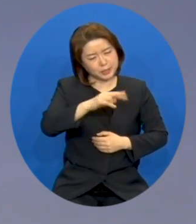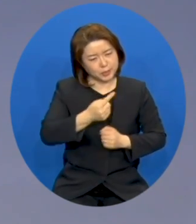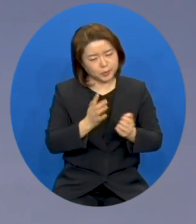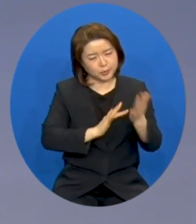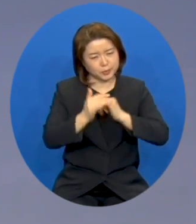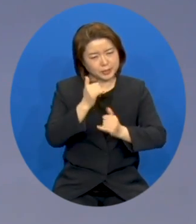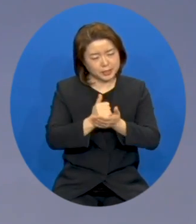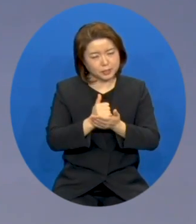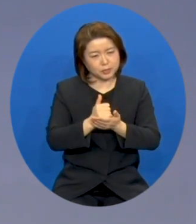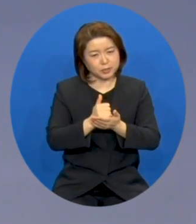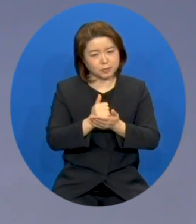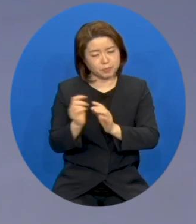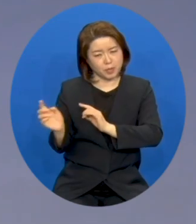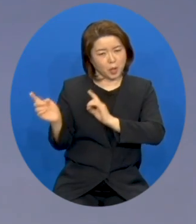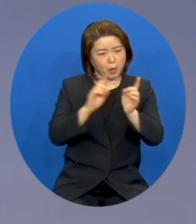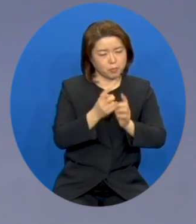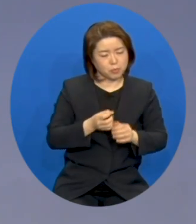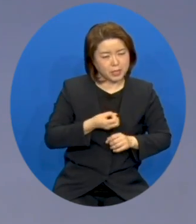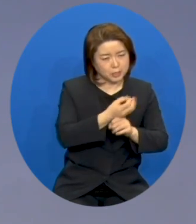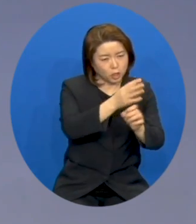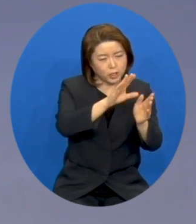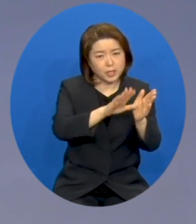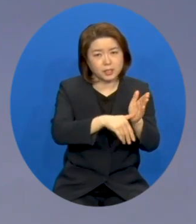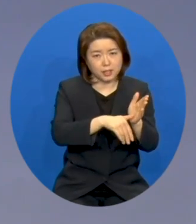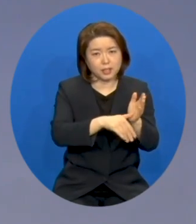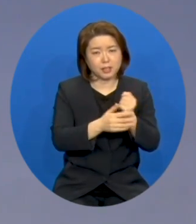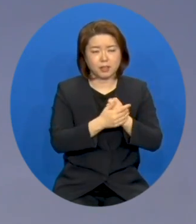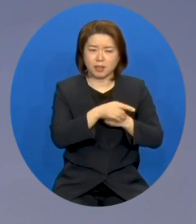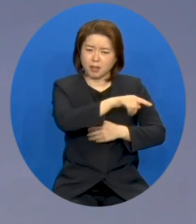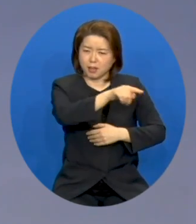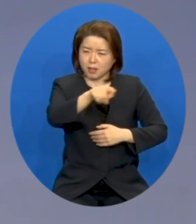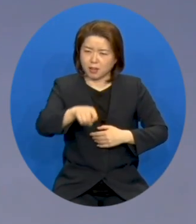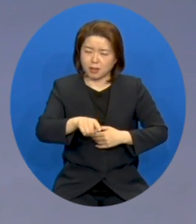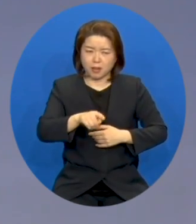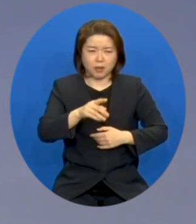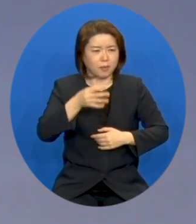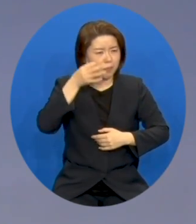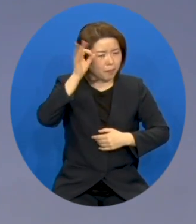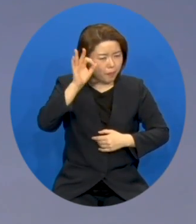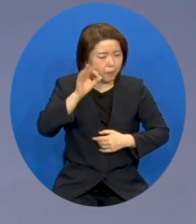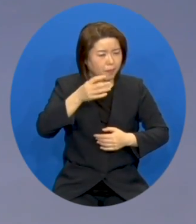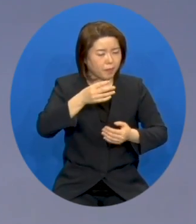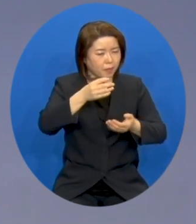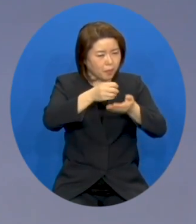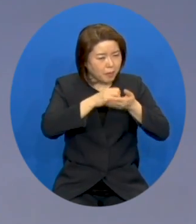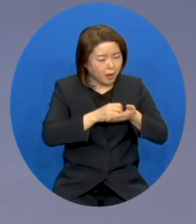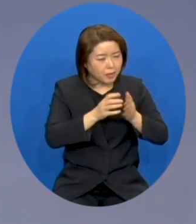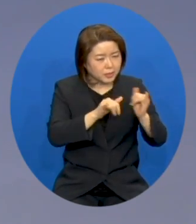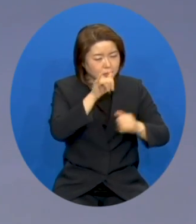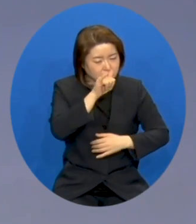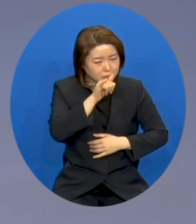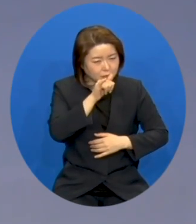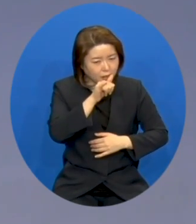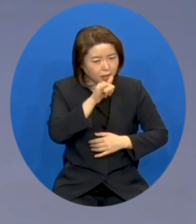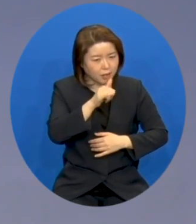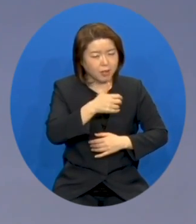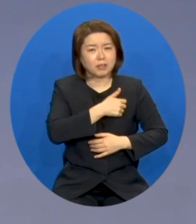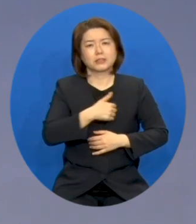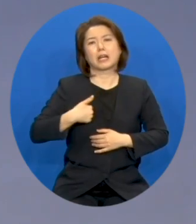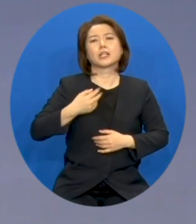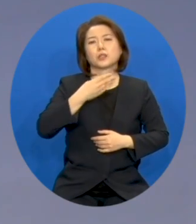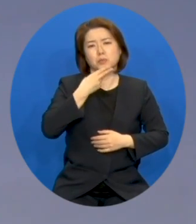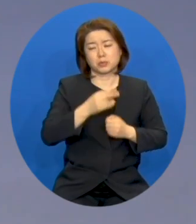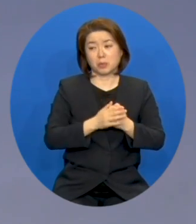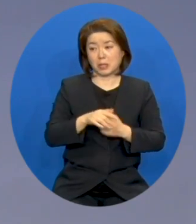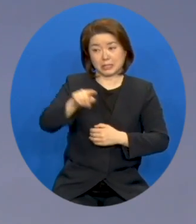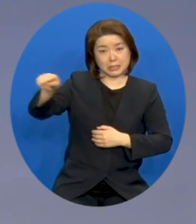예수 부활을 전할 때 받아들이는 사람이 있을까? 자신이 없었습니다. 아테네에서